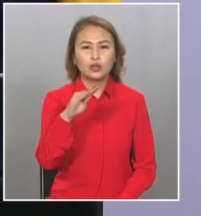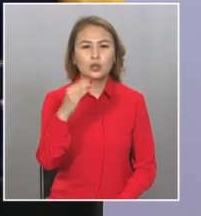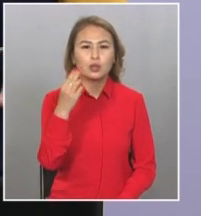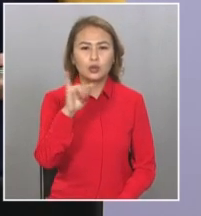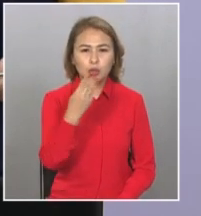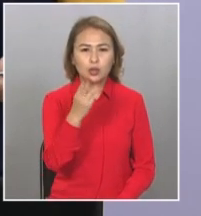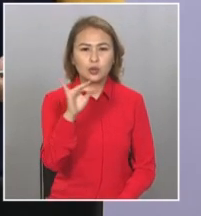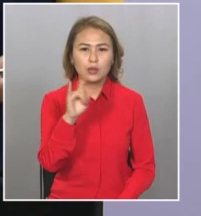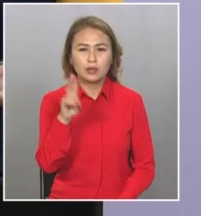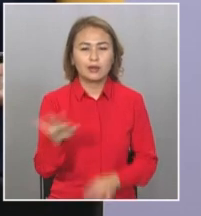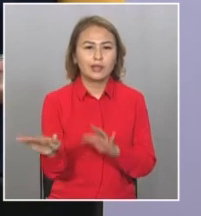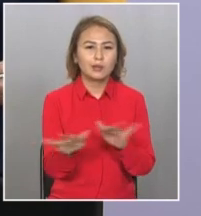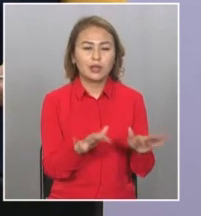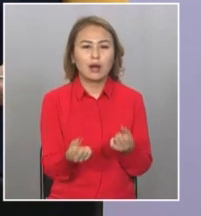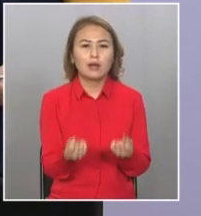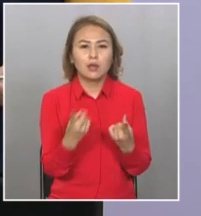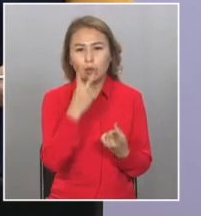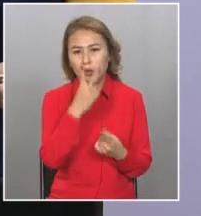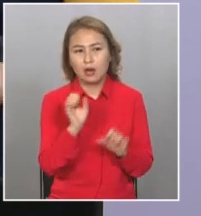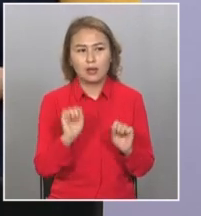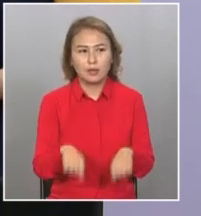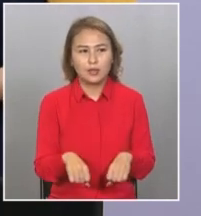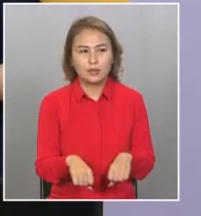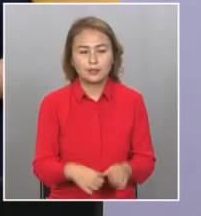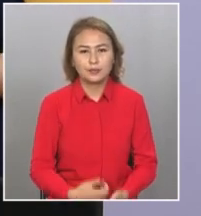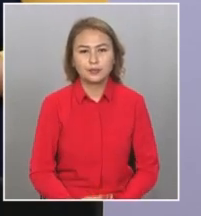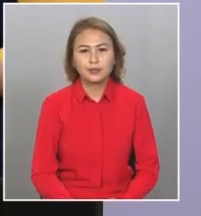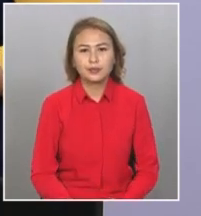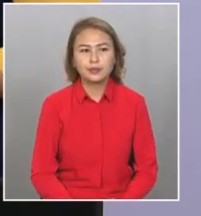300-діктердің іс қимылдарын қайдан көре аламыз.